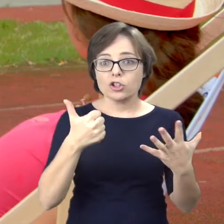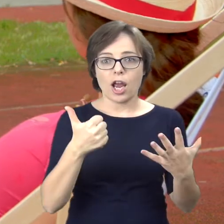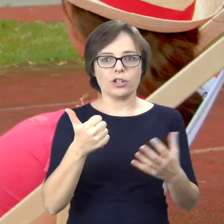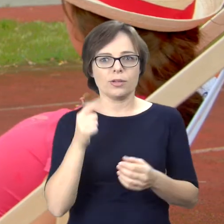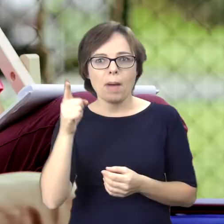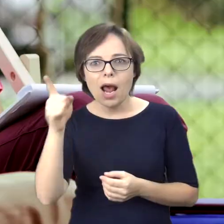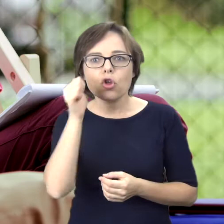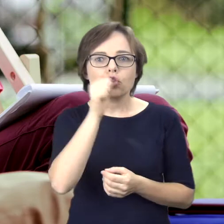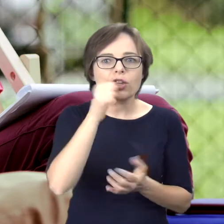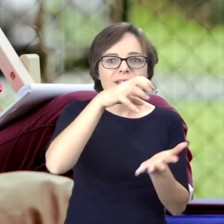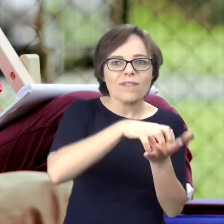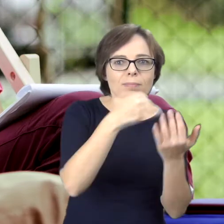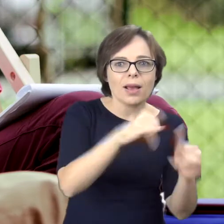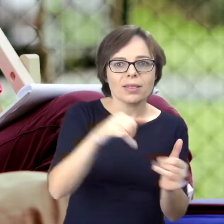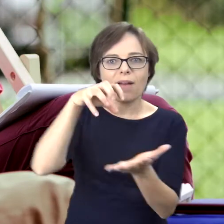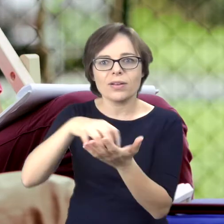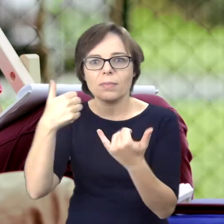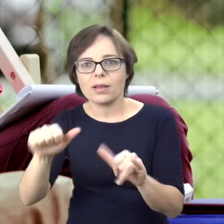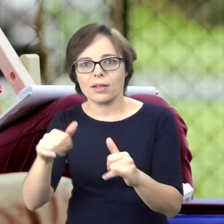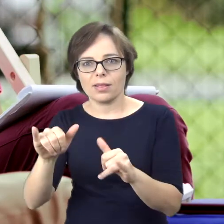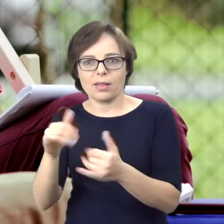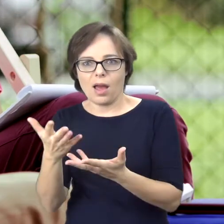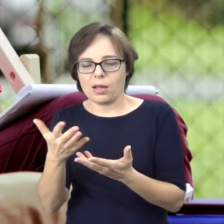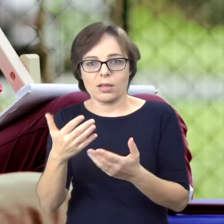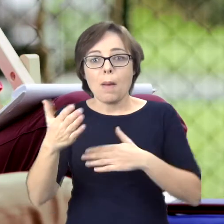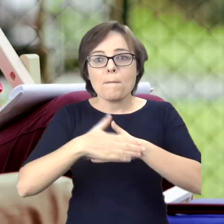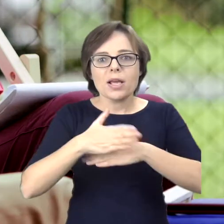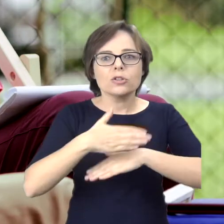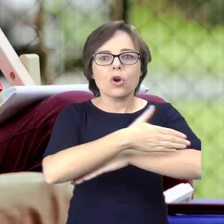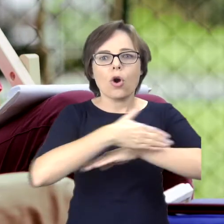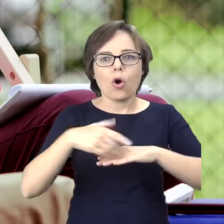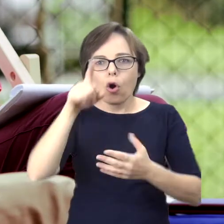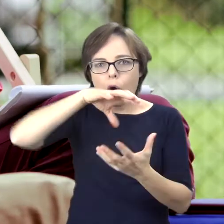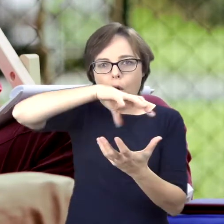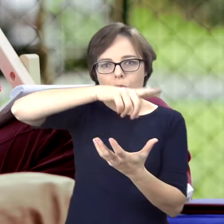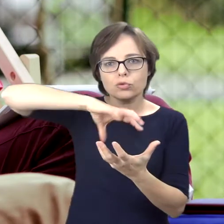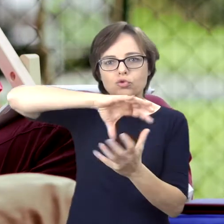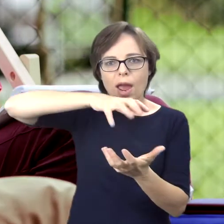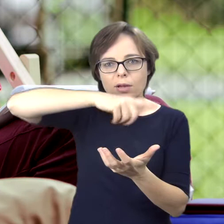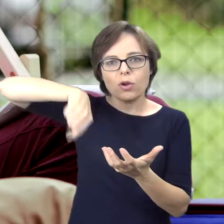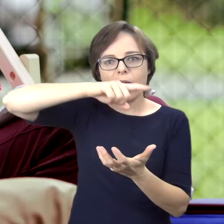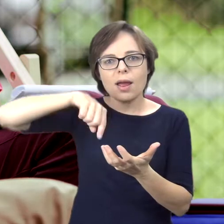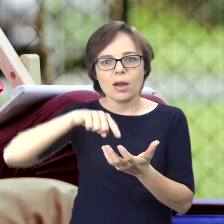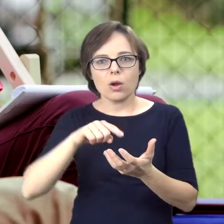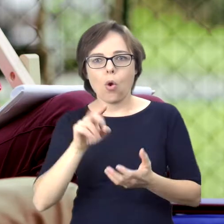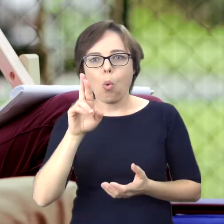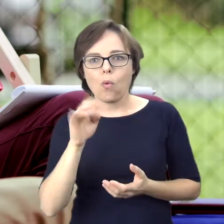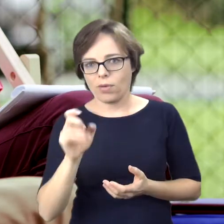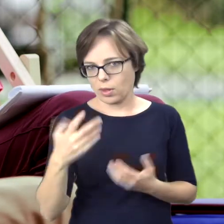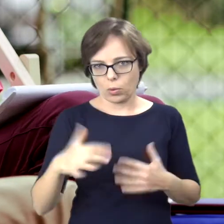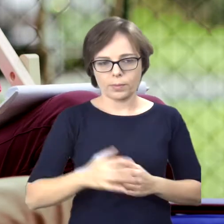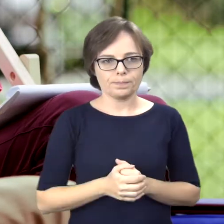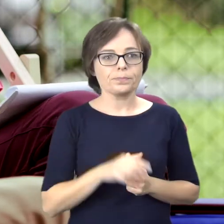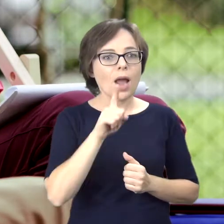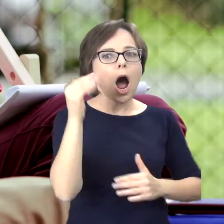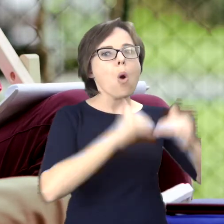codziennie na innej wyspie, także słońce na Karaibach, wiesz, blisko równika, to jest mega hardcore, nie? No dobra, a góry, jakby fakt biegania ciśnienia powyżej 3000